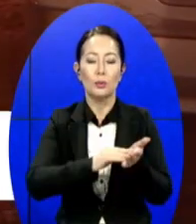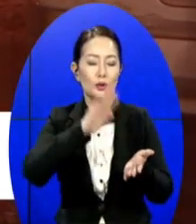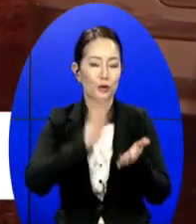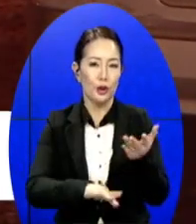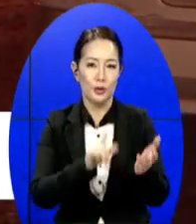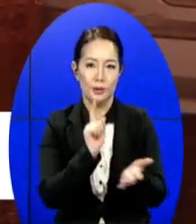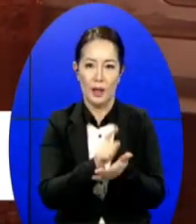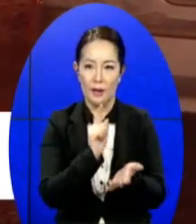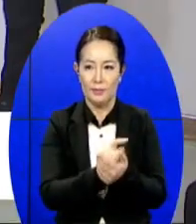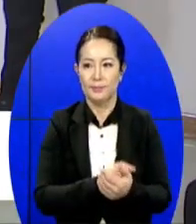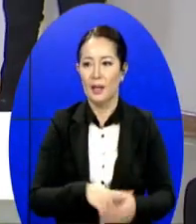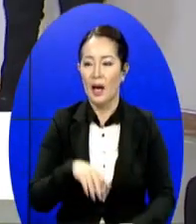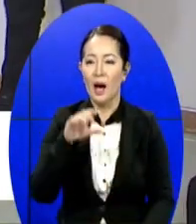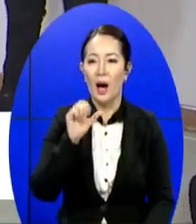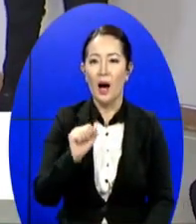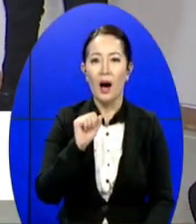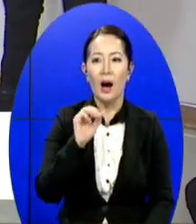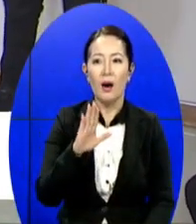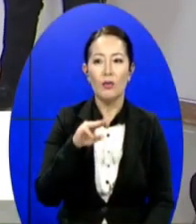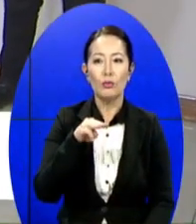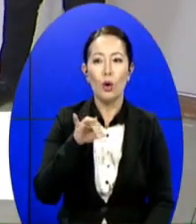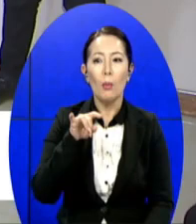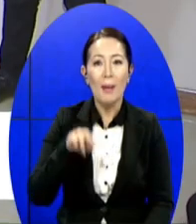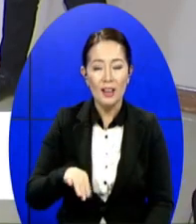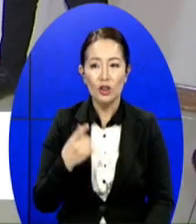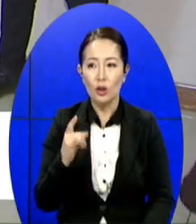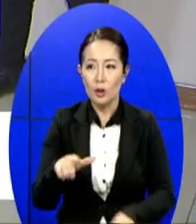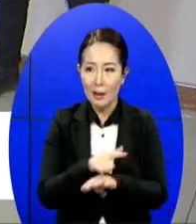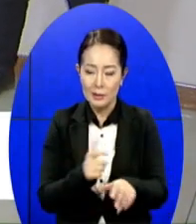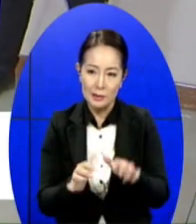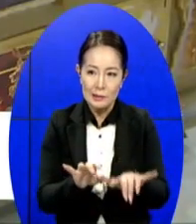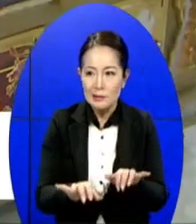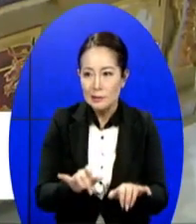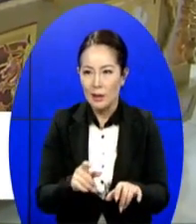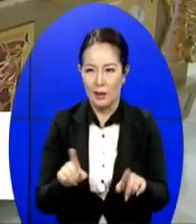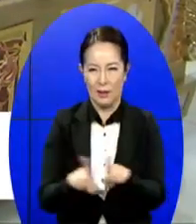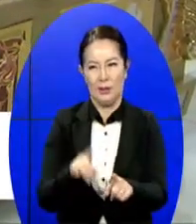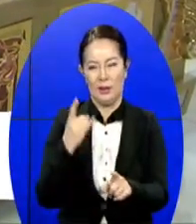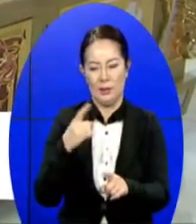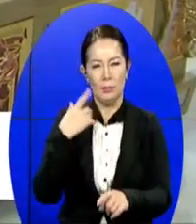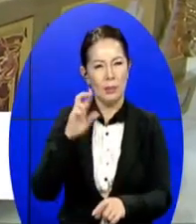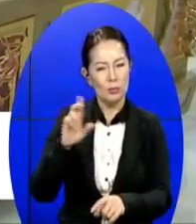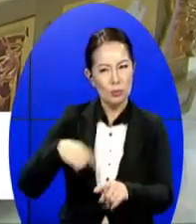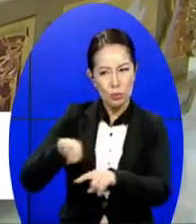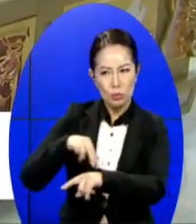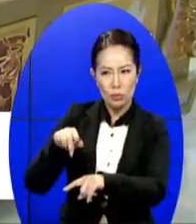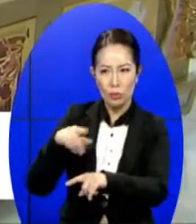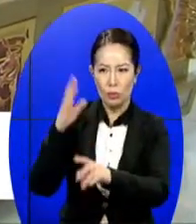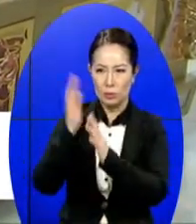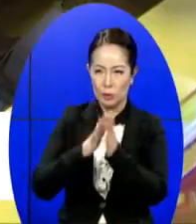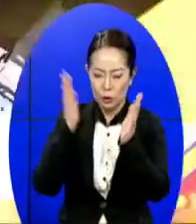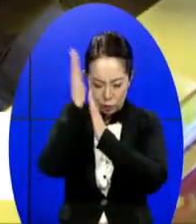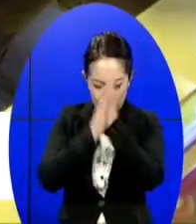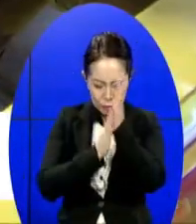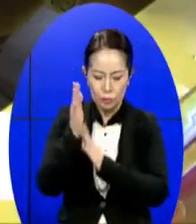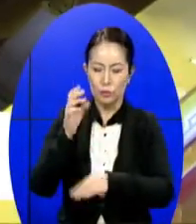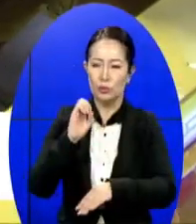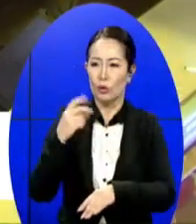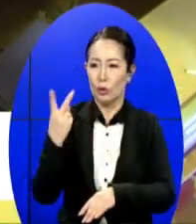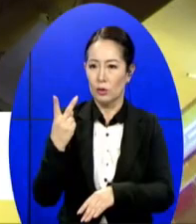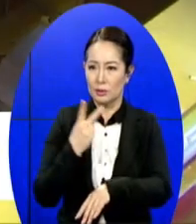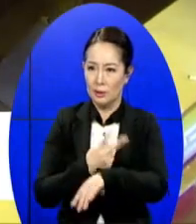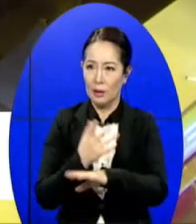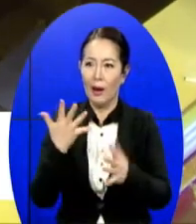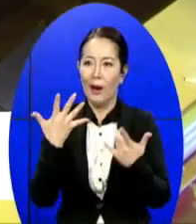Автомат тоглоомын газрын үйл ажиллагааг бүрэн зогсоосон ч мөн л ажилласаар байна. Баянзүрх дүүргийн 25 дугаар хороонд байрлах тус газарт шөнийн тэг 2 цагт 10 гаруй хүнд